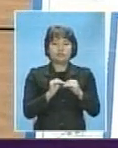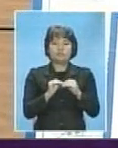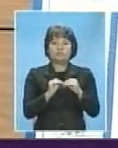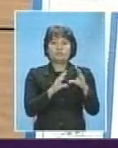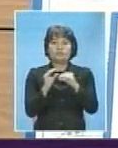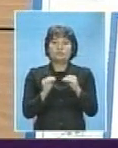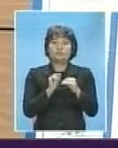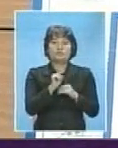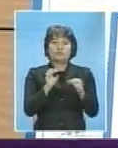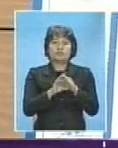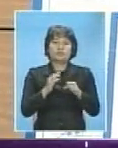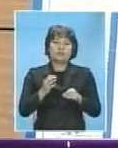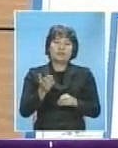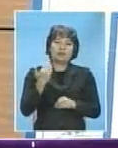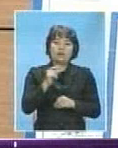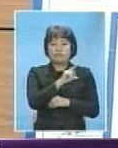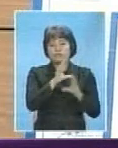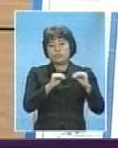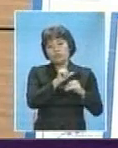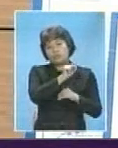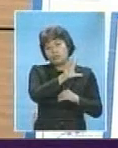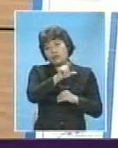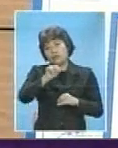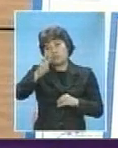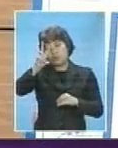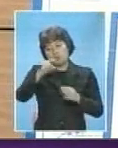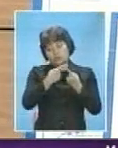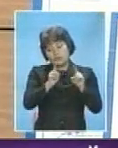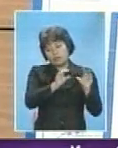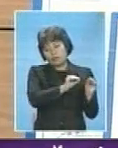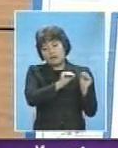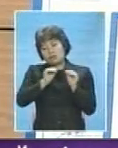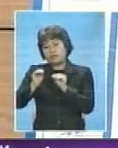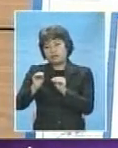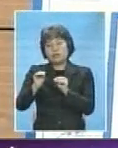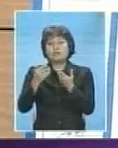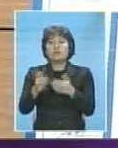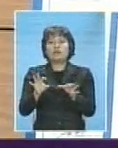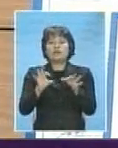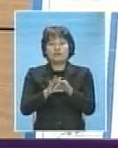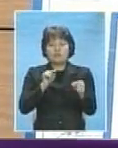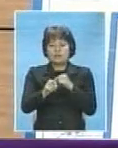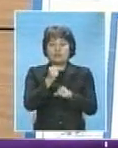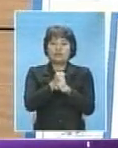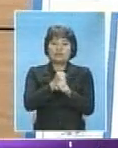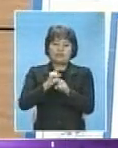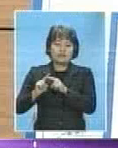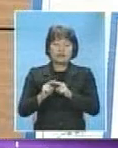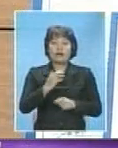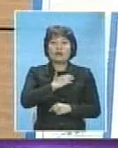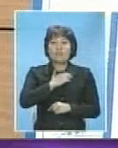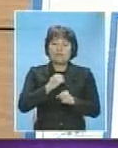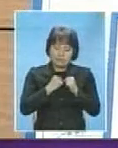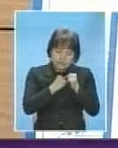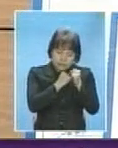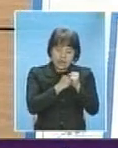ดิมมีกำหนดการในวันที่25-26นั้นกลับถูกเลื่อนไปทำให้มุมมองหลายส่วนที่ทางพวกกระผมได้พยายาม